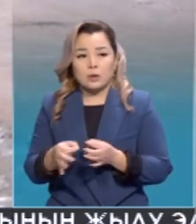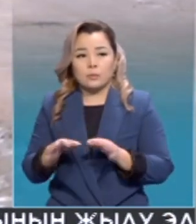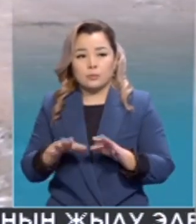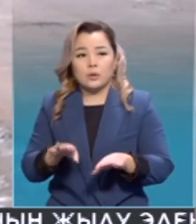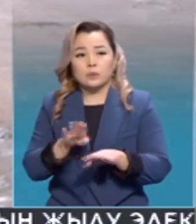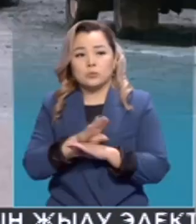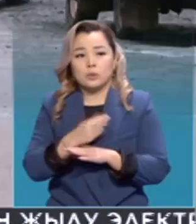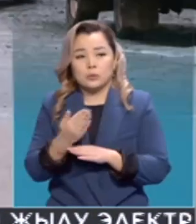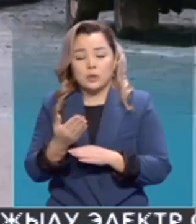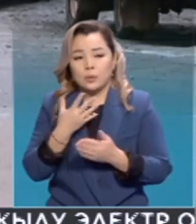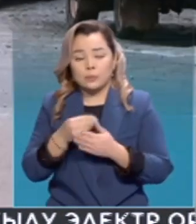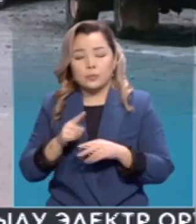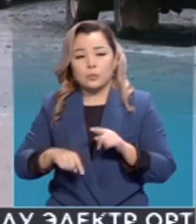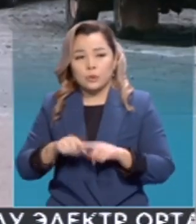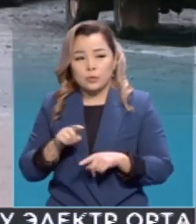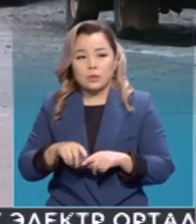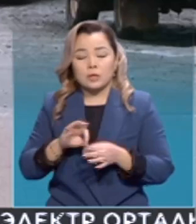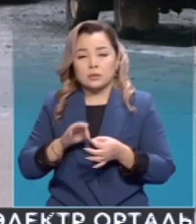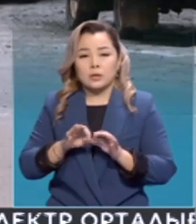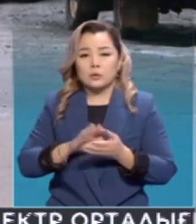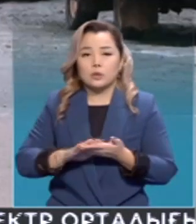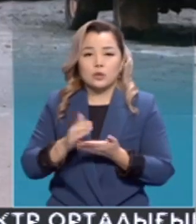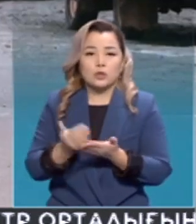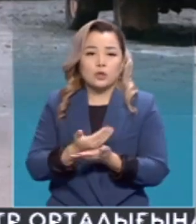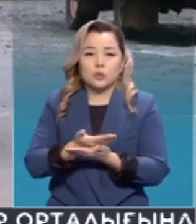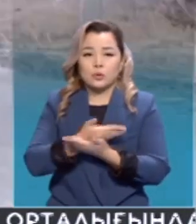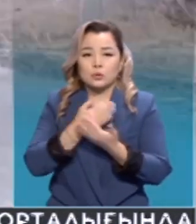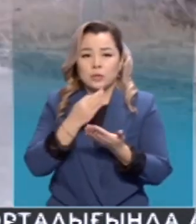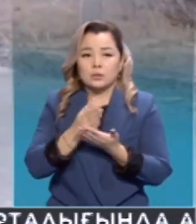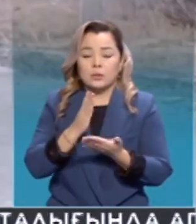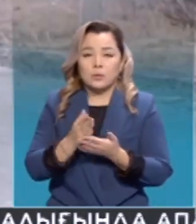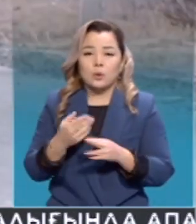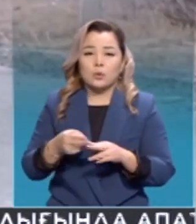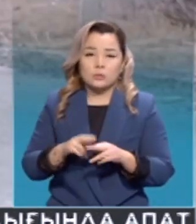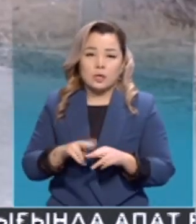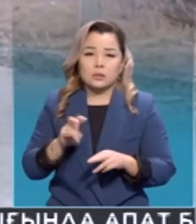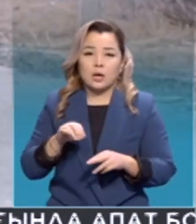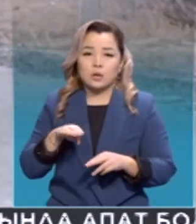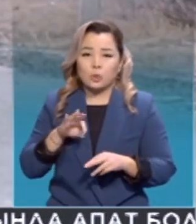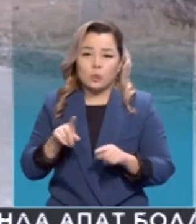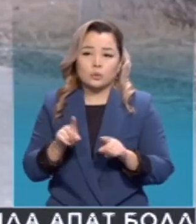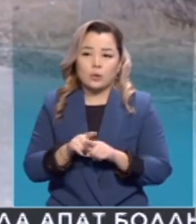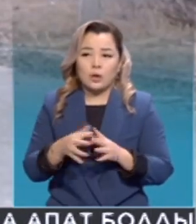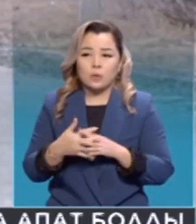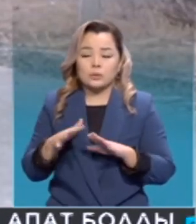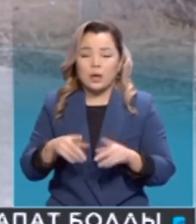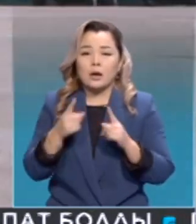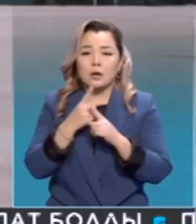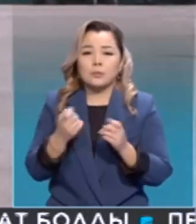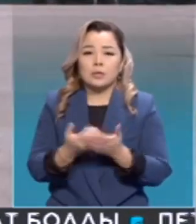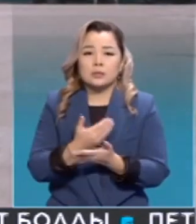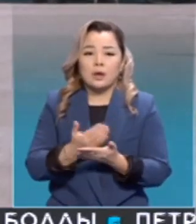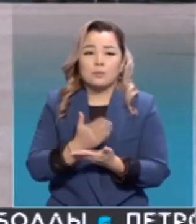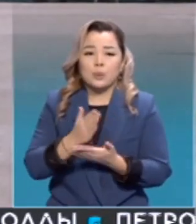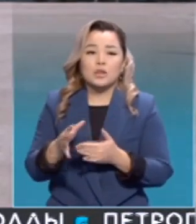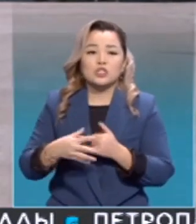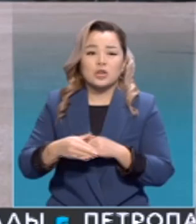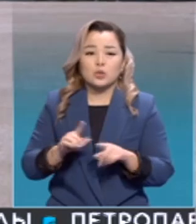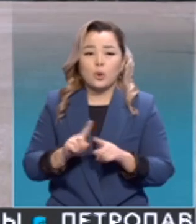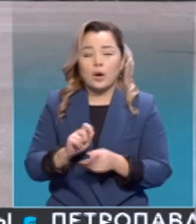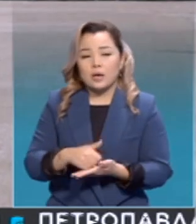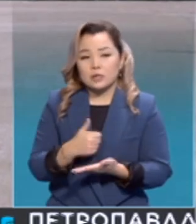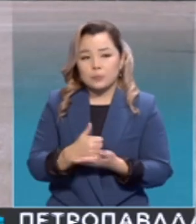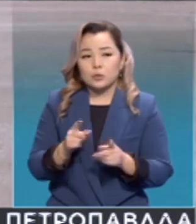марқұмның туыстарына Қасқырбай Оразғалиұлы туралы ешқандай мәлімет жоғын хабарлаған. Мәртөк ауданынан да осыған ұқсас хабарлама келген. Жергілікті әкімдік